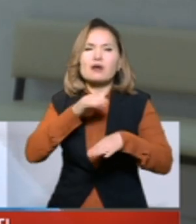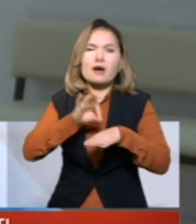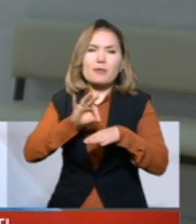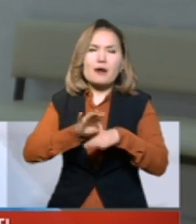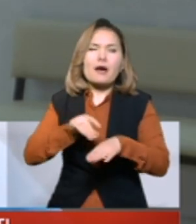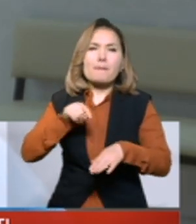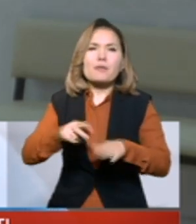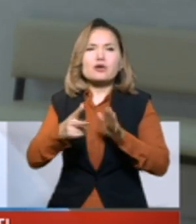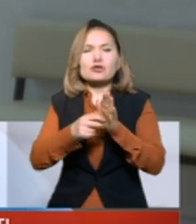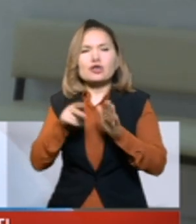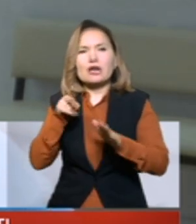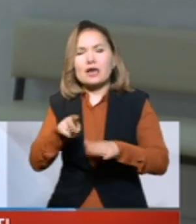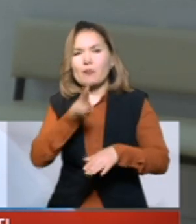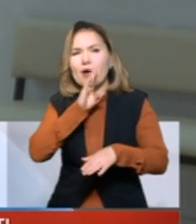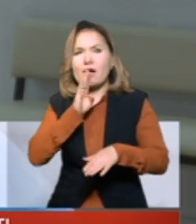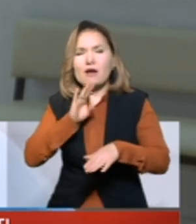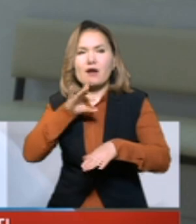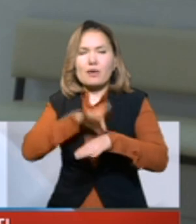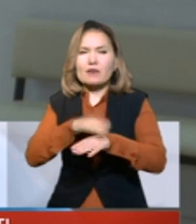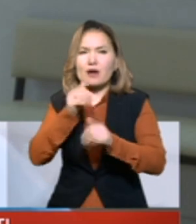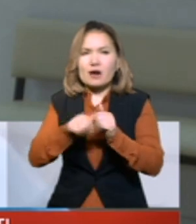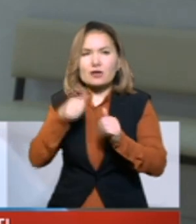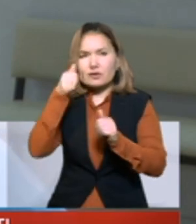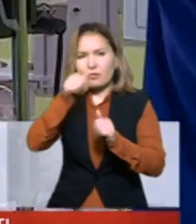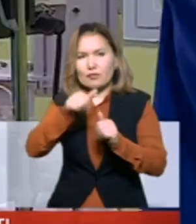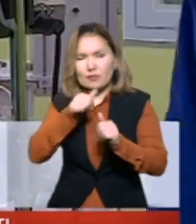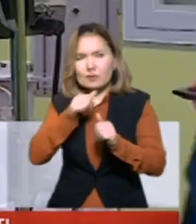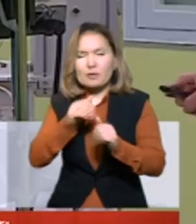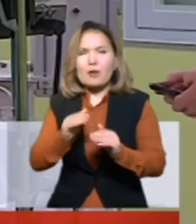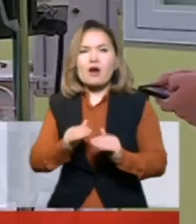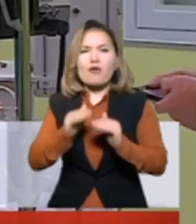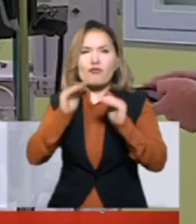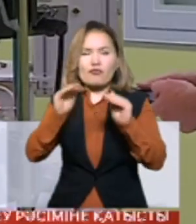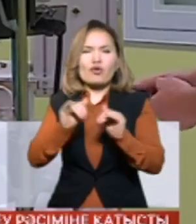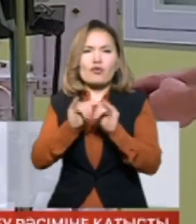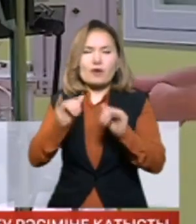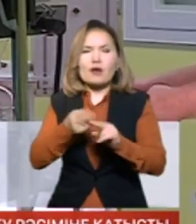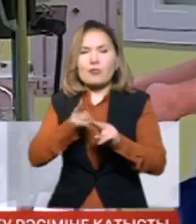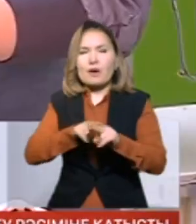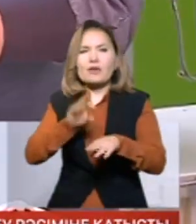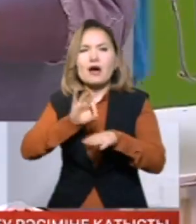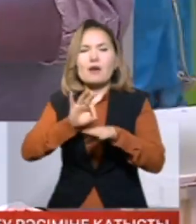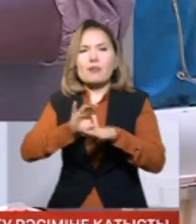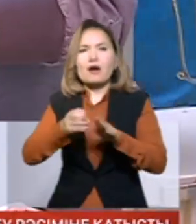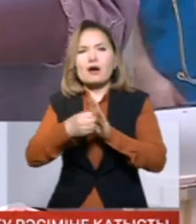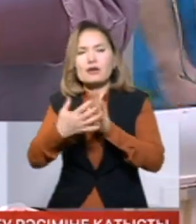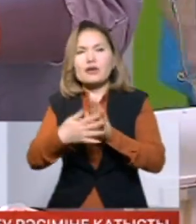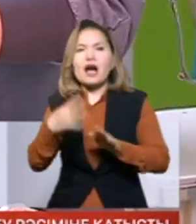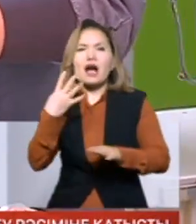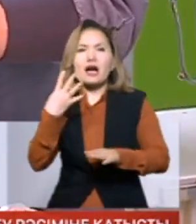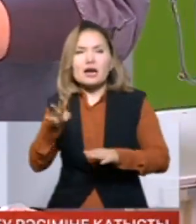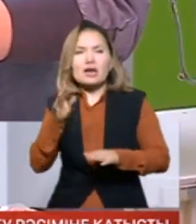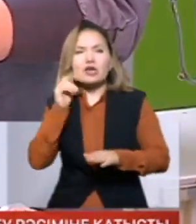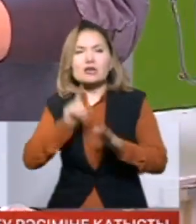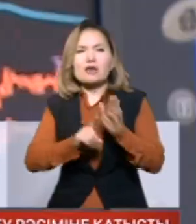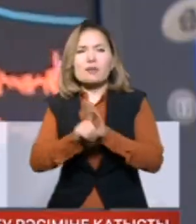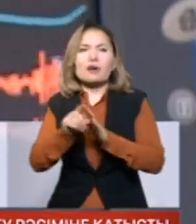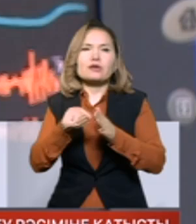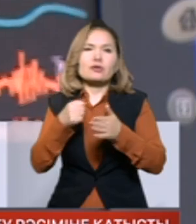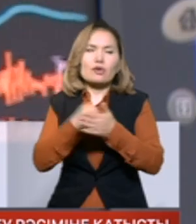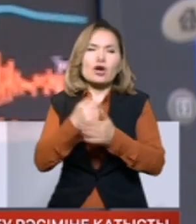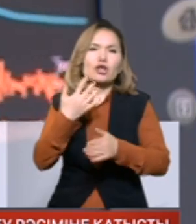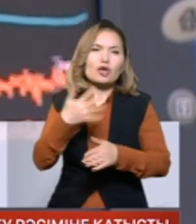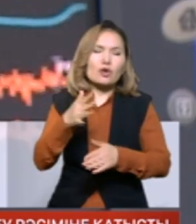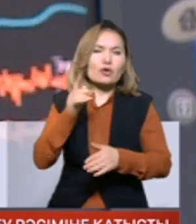1800-2000-ға жуық адам ауырады, жыл сайын өзгеріп тұрады, бірақ осы шамада. Мамандардың сөзінше бұл патология 40-50 жас аралығында байқалады.